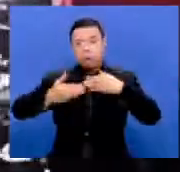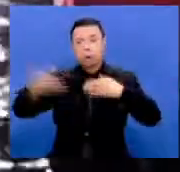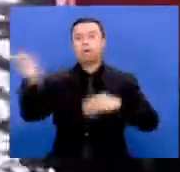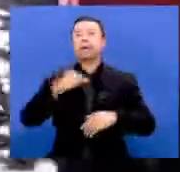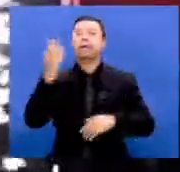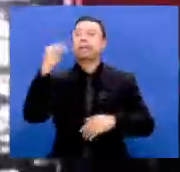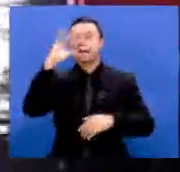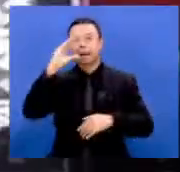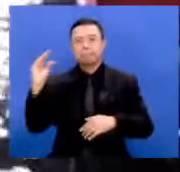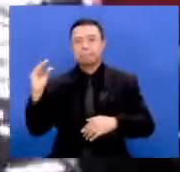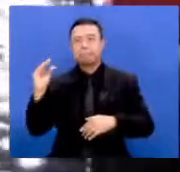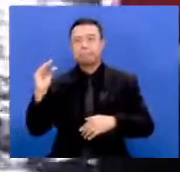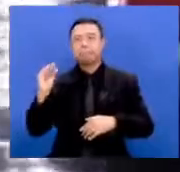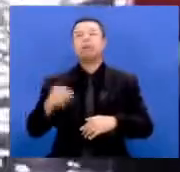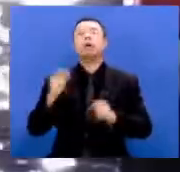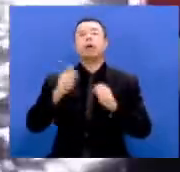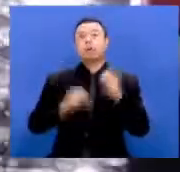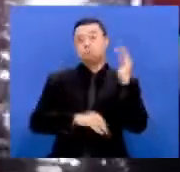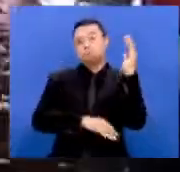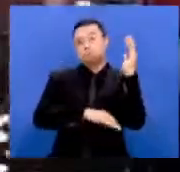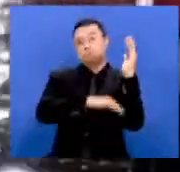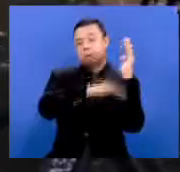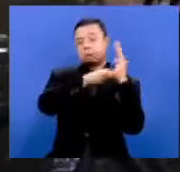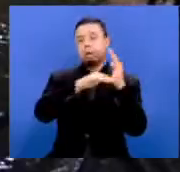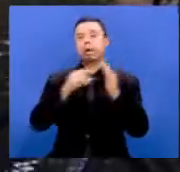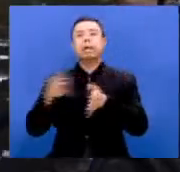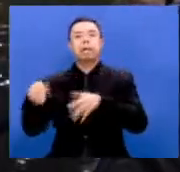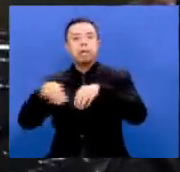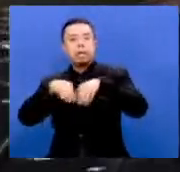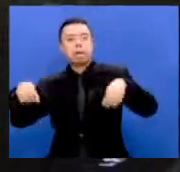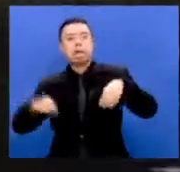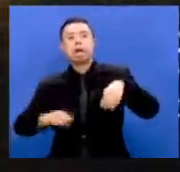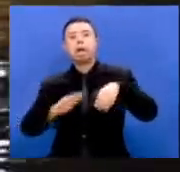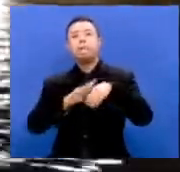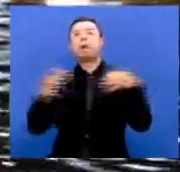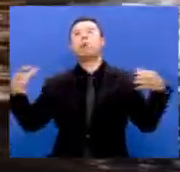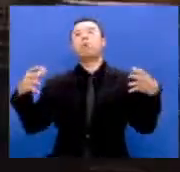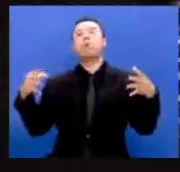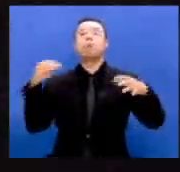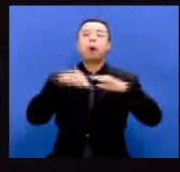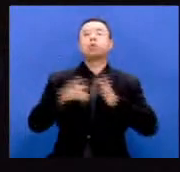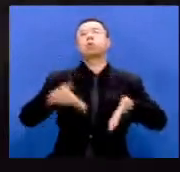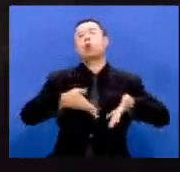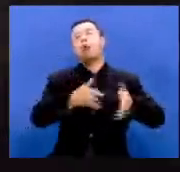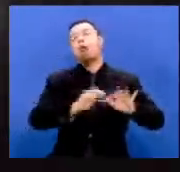kemarin membuat air naik ke permukaan dari saluran air dan perlahan-lahan menggenangi ruas jalan.